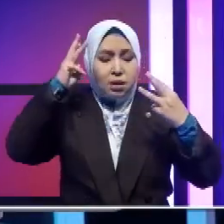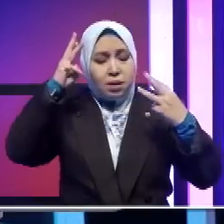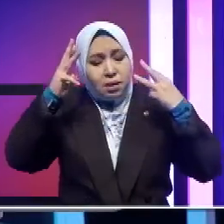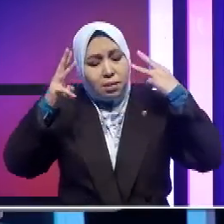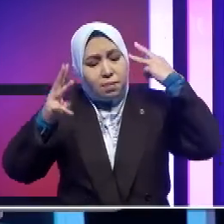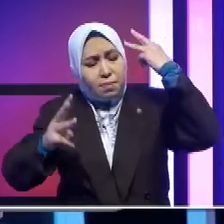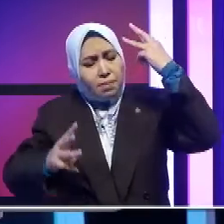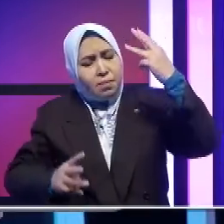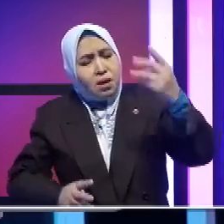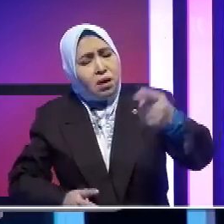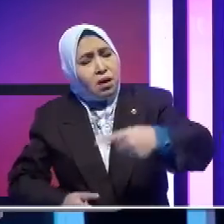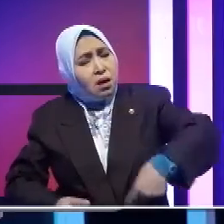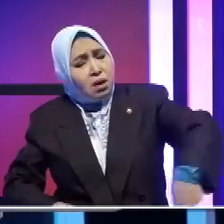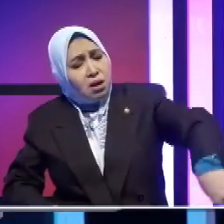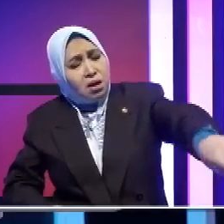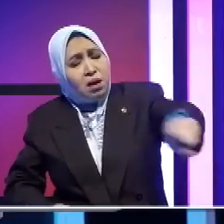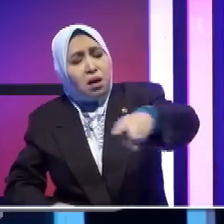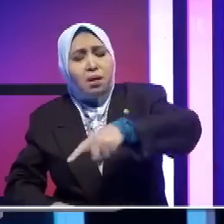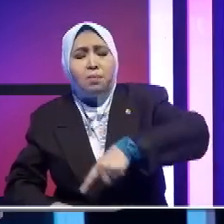أخاف